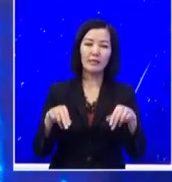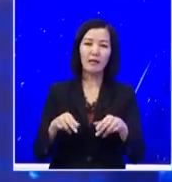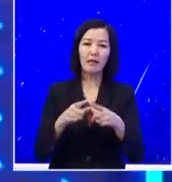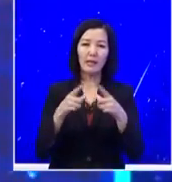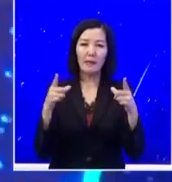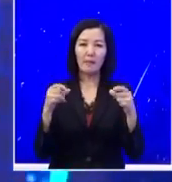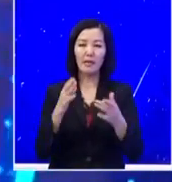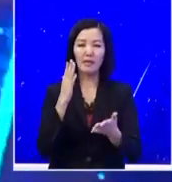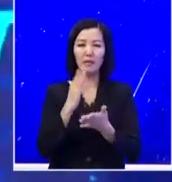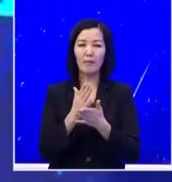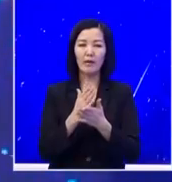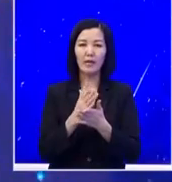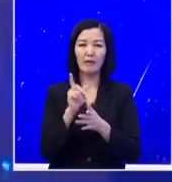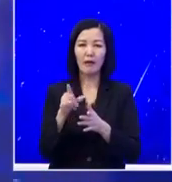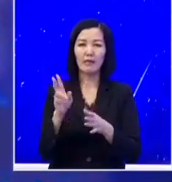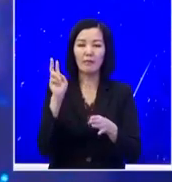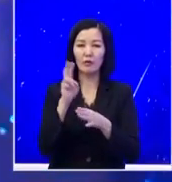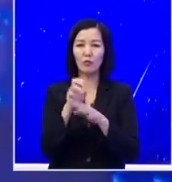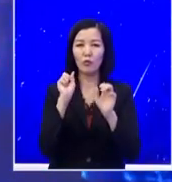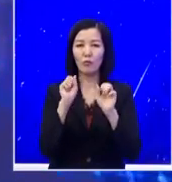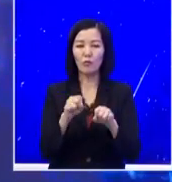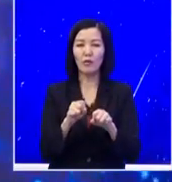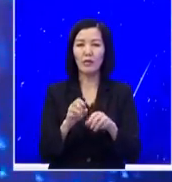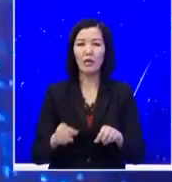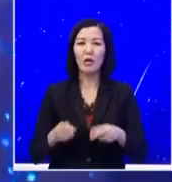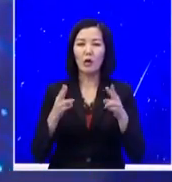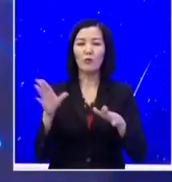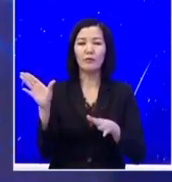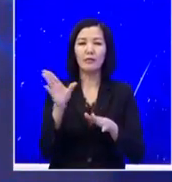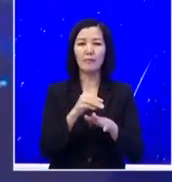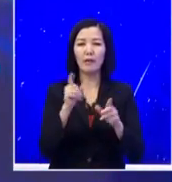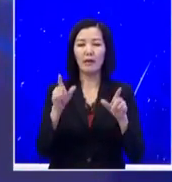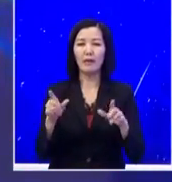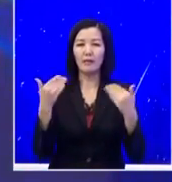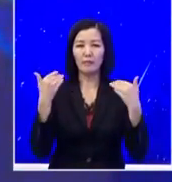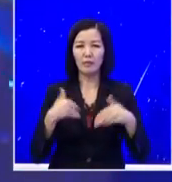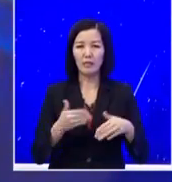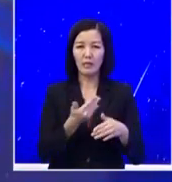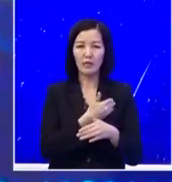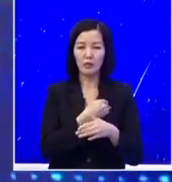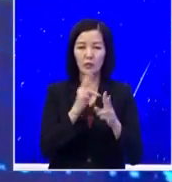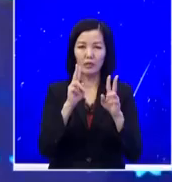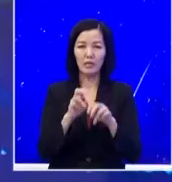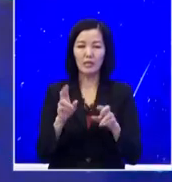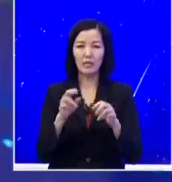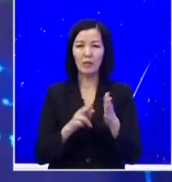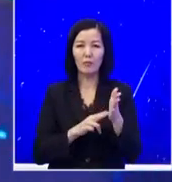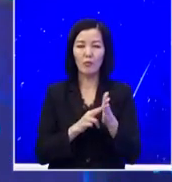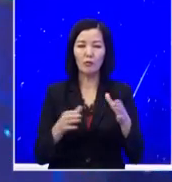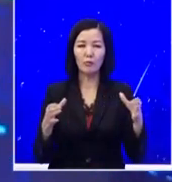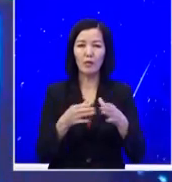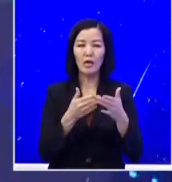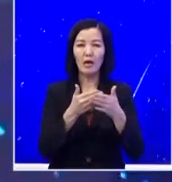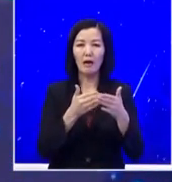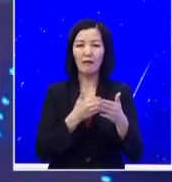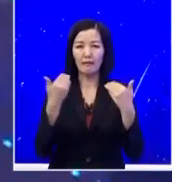бар жолаушылар кіргізіледі. Вокзалдың қауіпсіздік қызметі кіреберісте барлық адамның дене қызуын тексереді. Пойыз бригадалары қызметкерлері жүру алдында